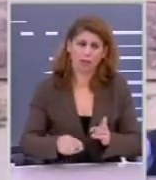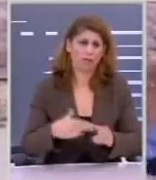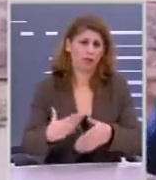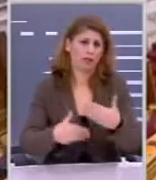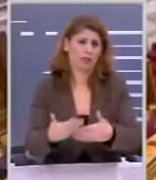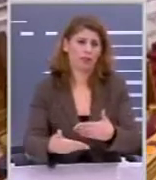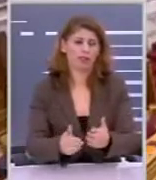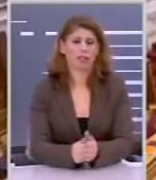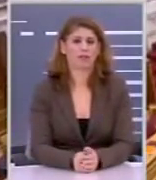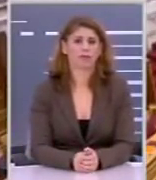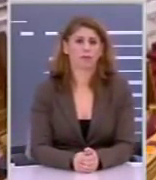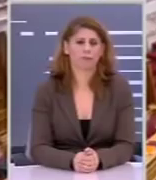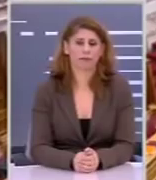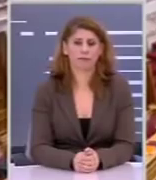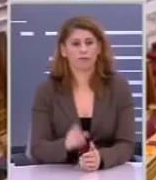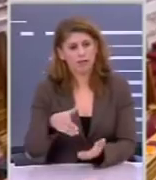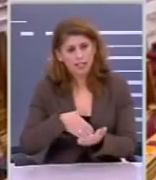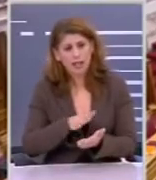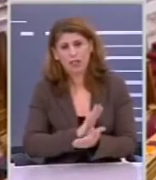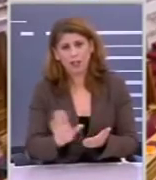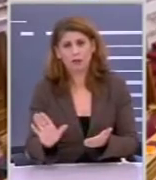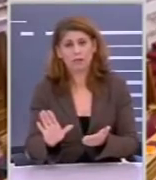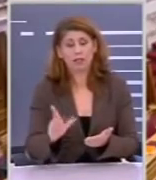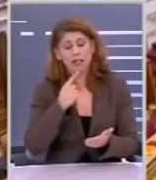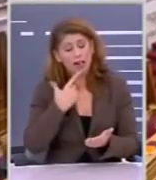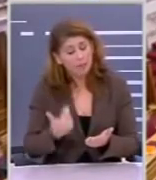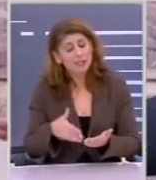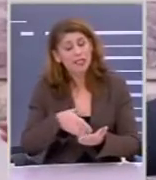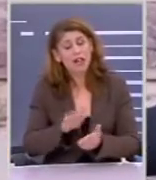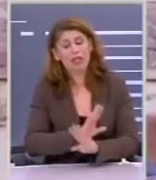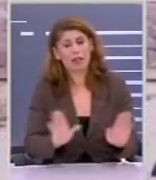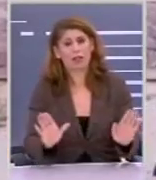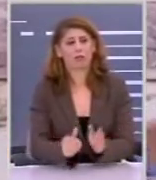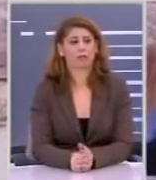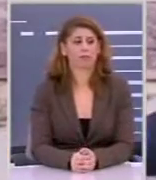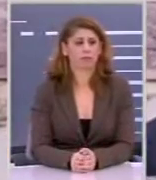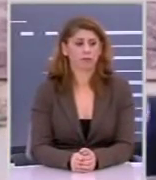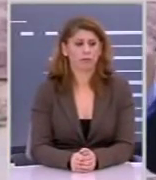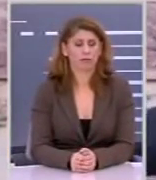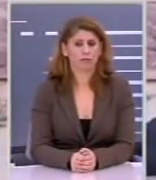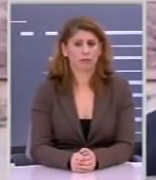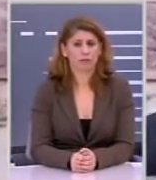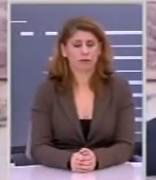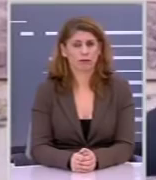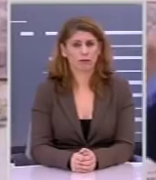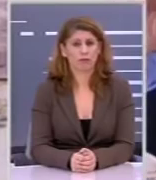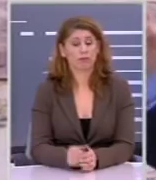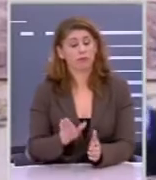διαδικασία. Εντάξει, να είμαστε εξηγημένοι. Να είμαστε εξηγημένοι. Να είμαστε